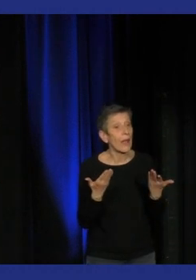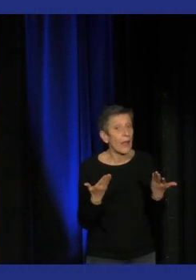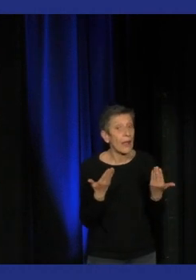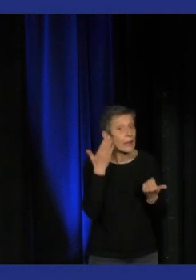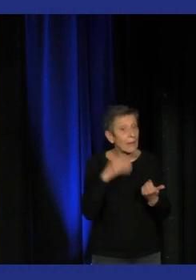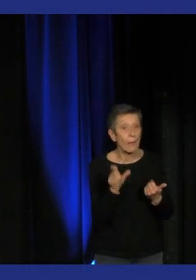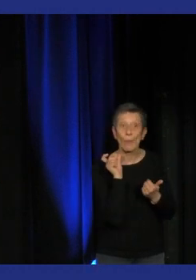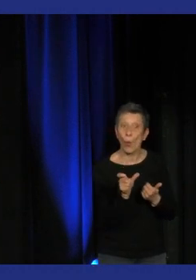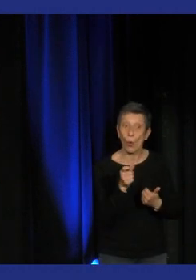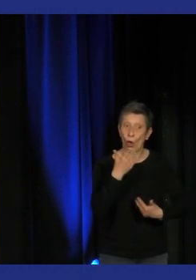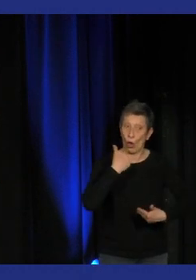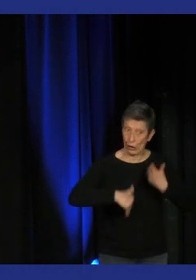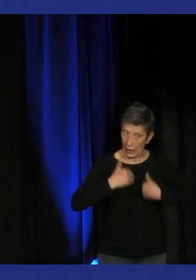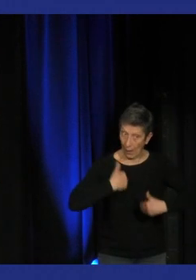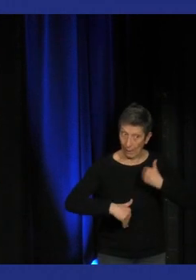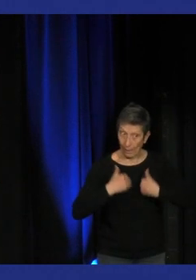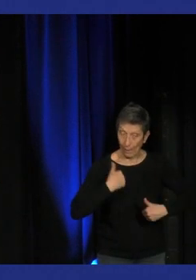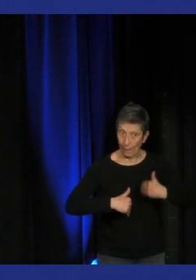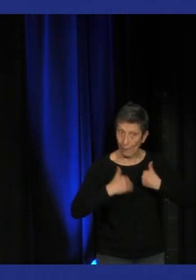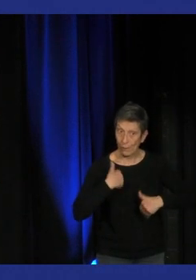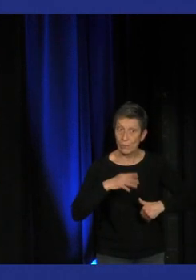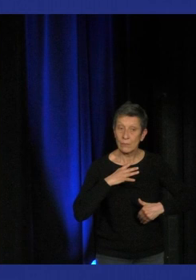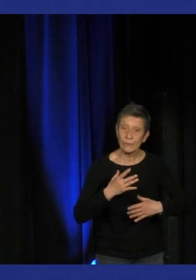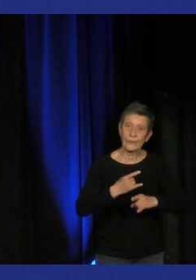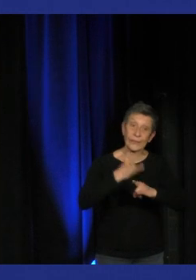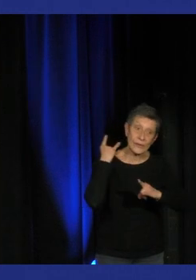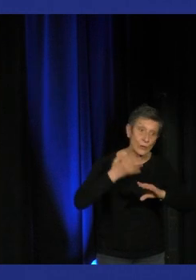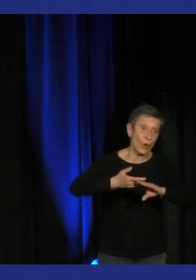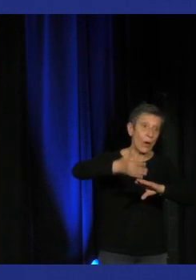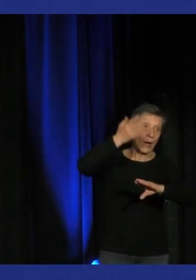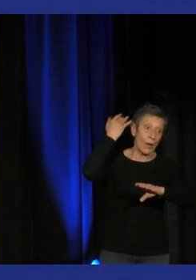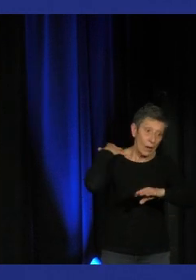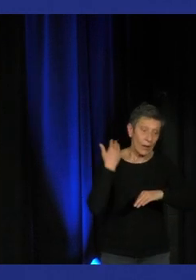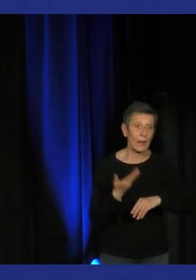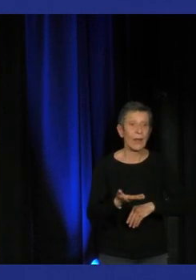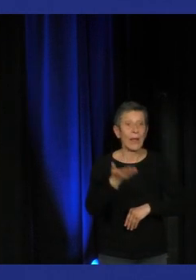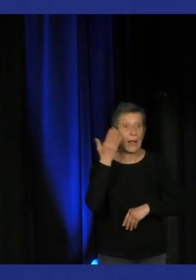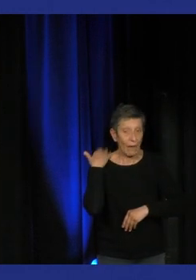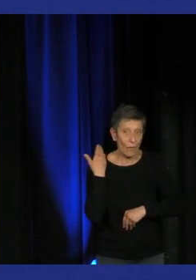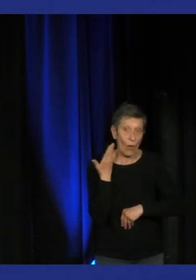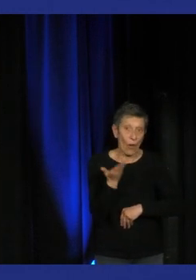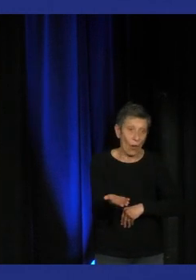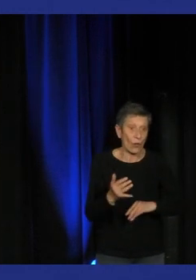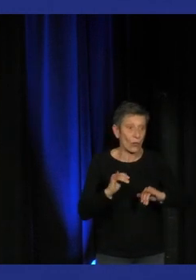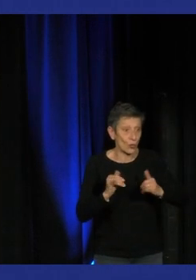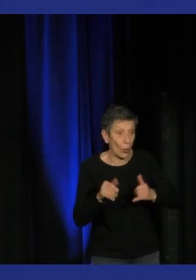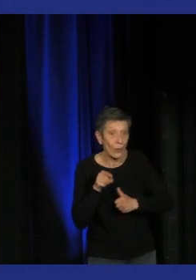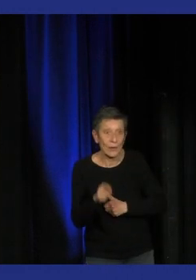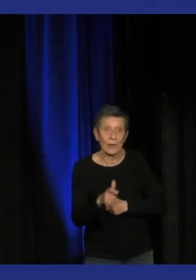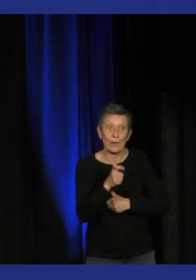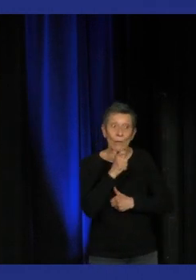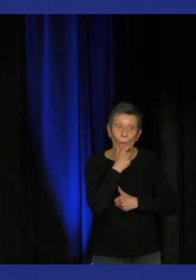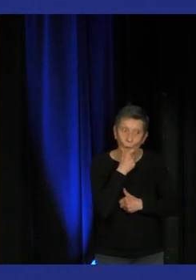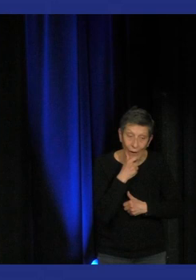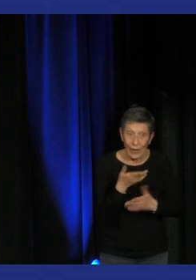que le mot handicap, même s'il a une vieille histoire et au départ c'était un jeu pratiqué par les Anglais avec un